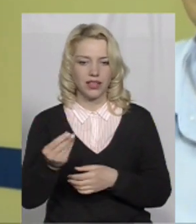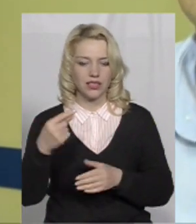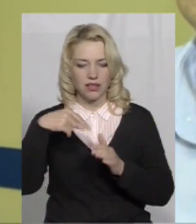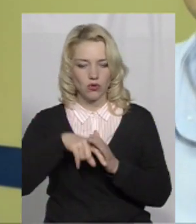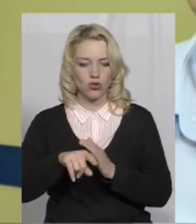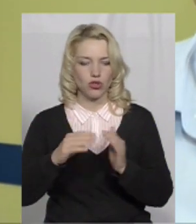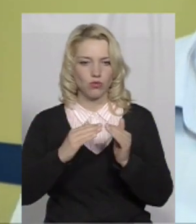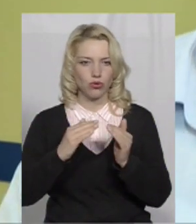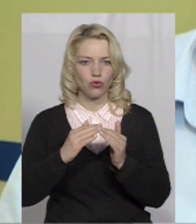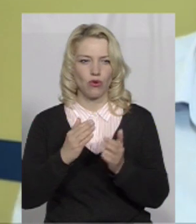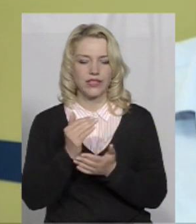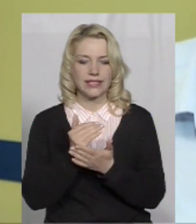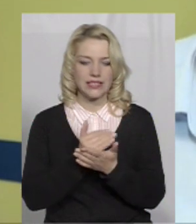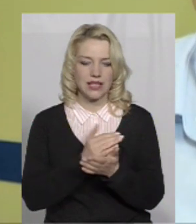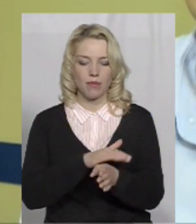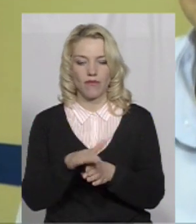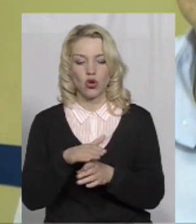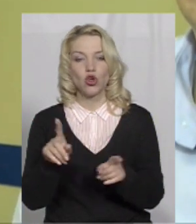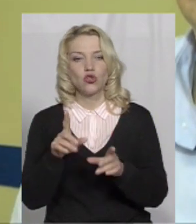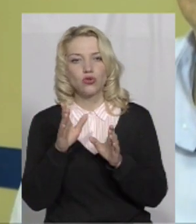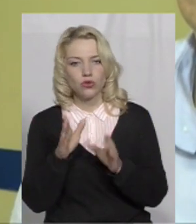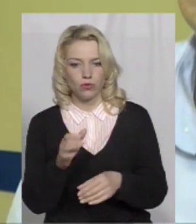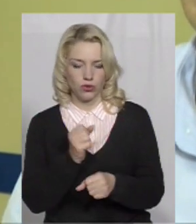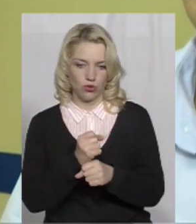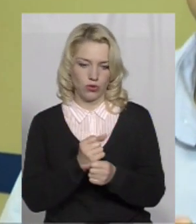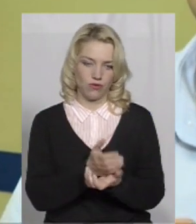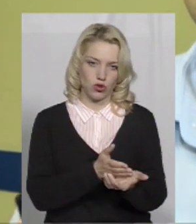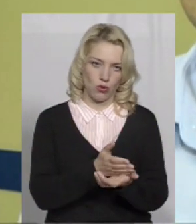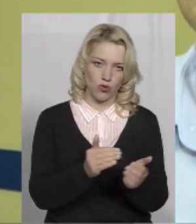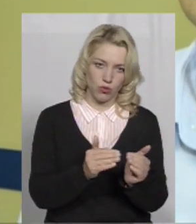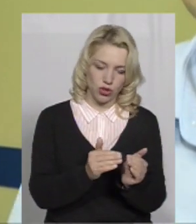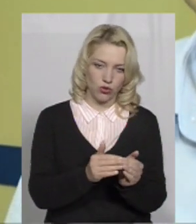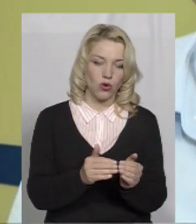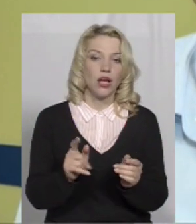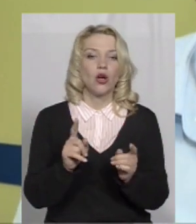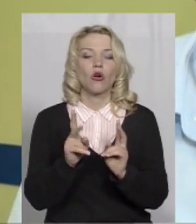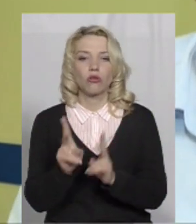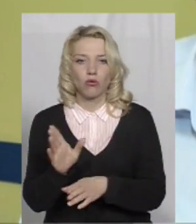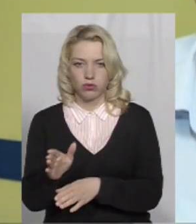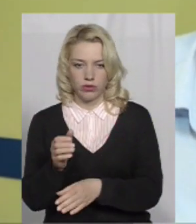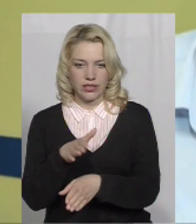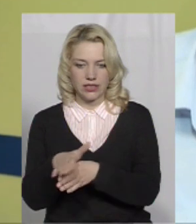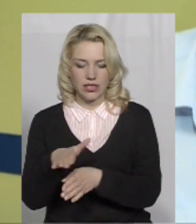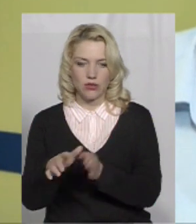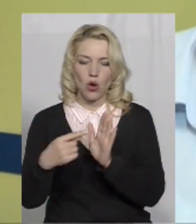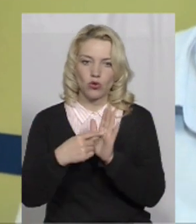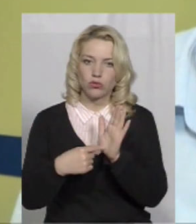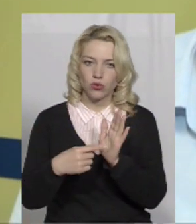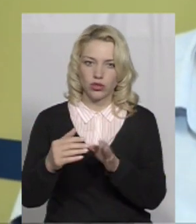відповідно буде виконувати ці роботи, що саме буде робитися по обслуговуванню будинку, хто буде здійснювати розподіл